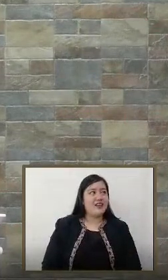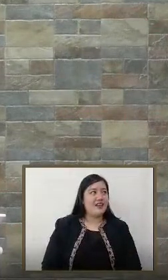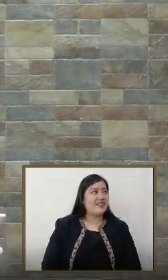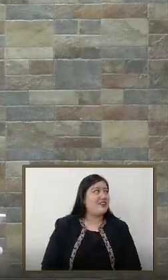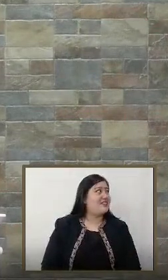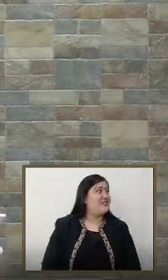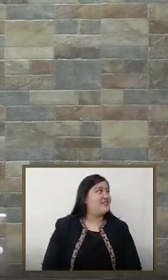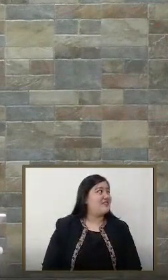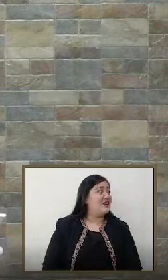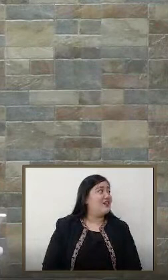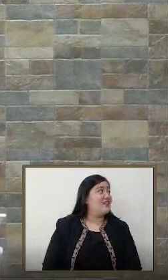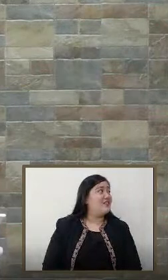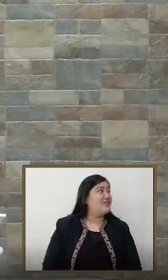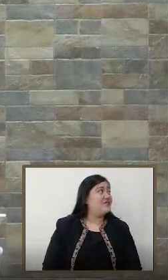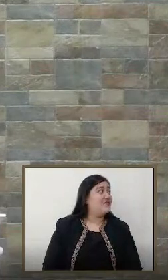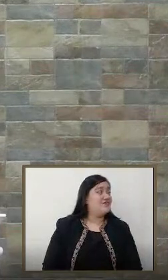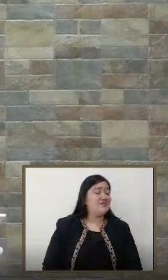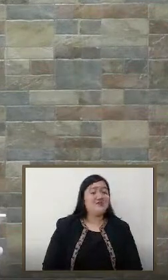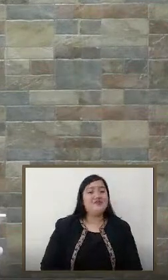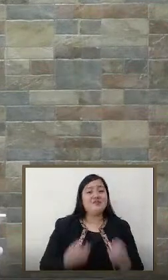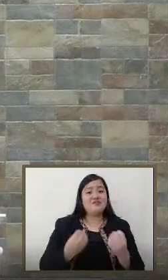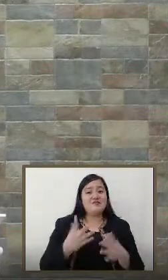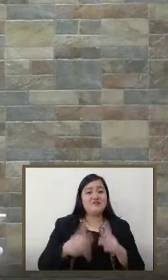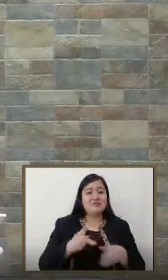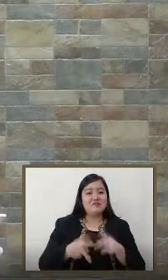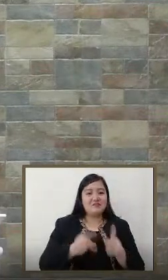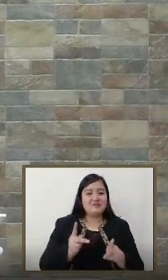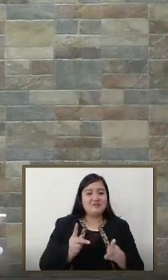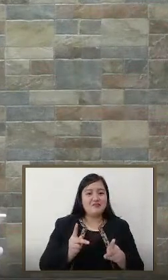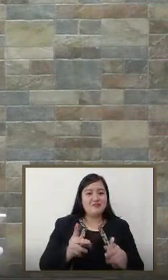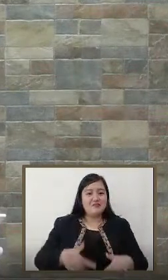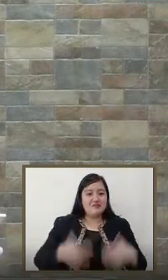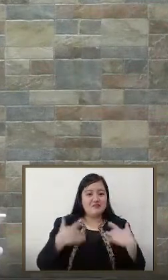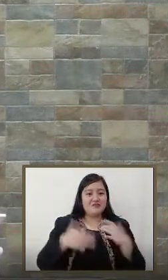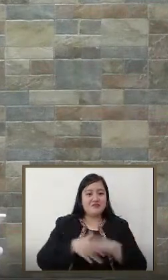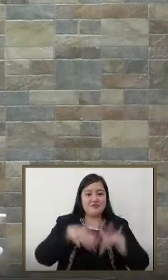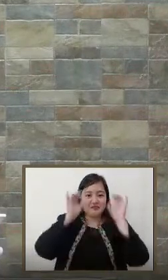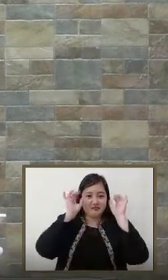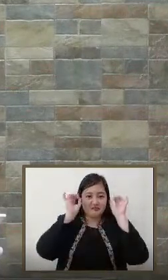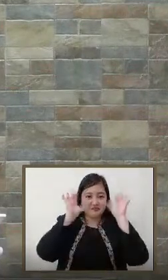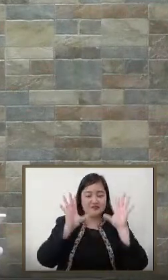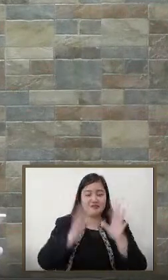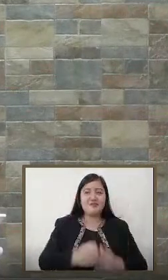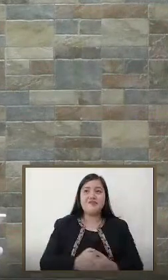natin gagayahin sapagkat, bakit masabi yung pastor? Bakit? Before,